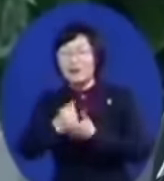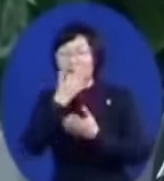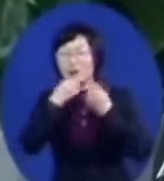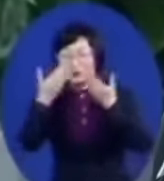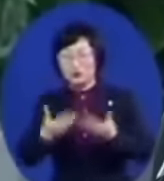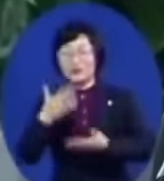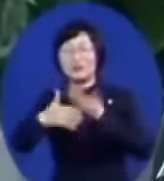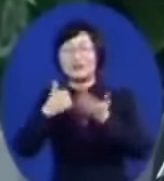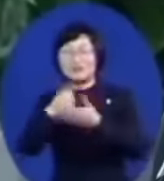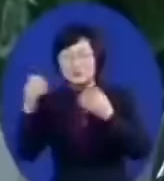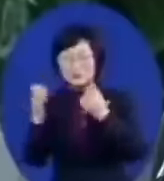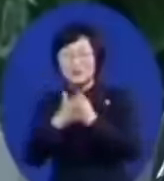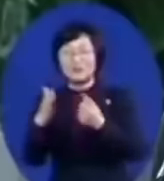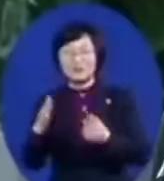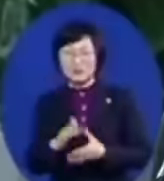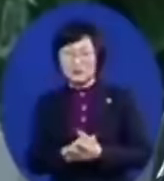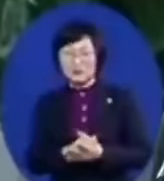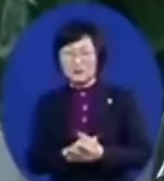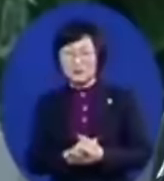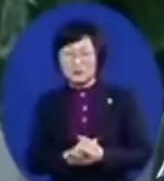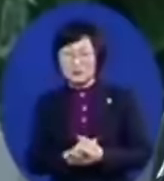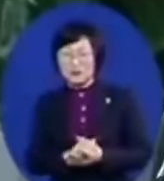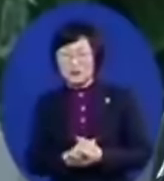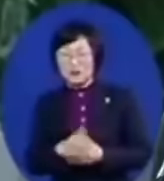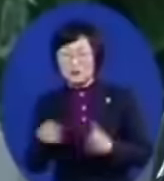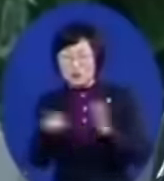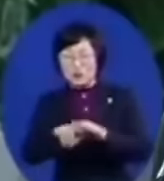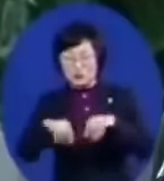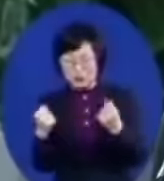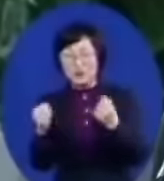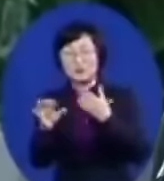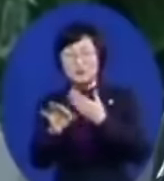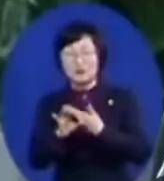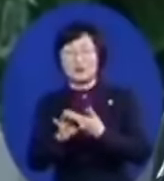하나님이기 때문에 그런 것입니다. 믿고 순종하면